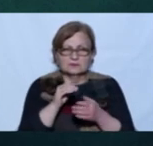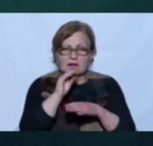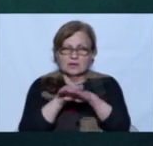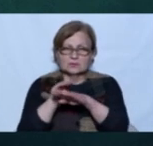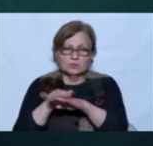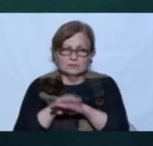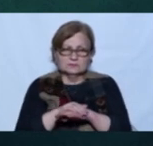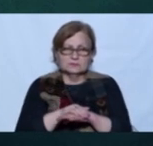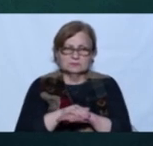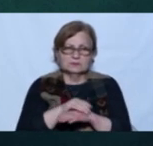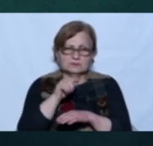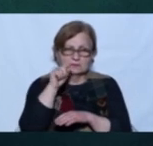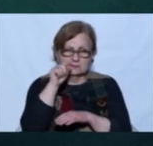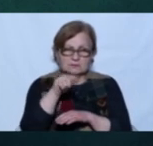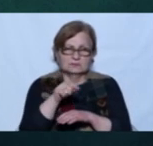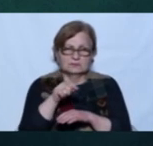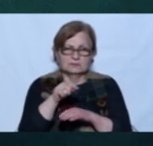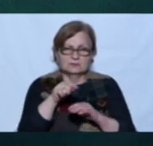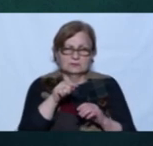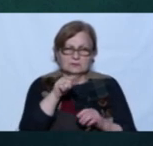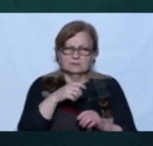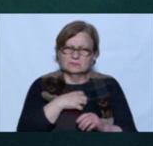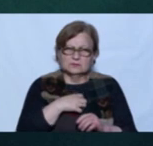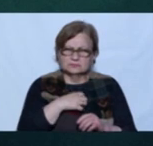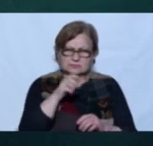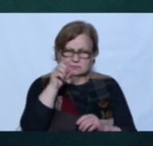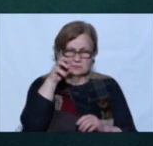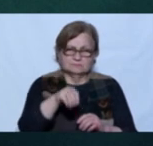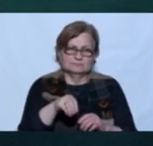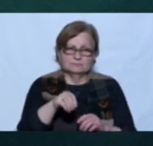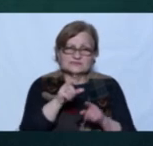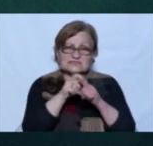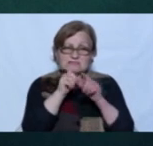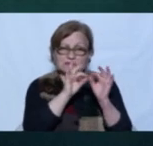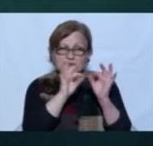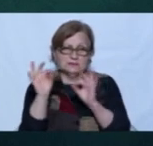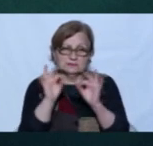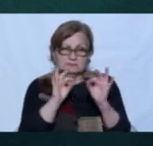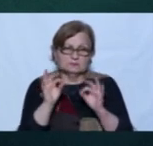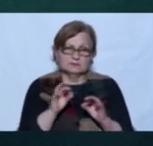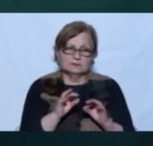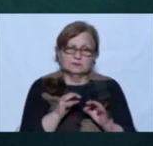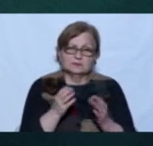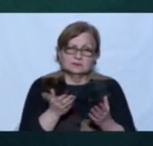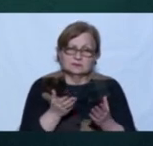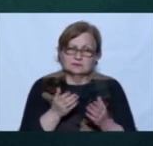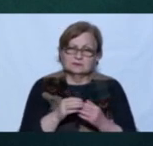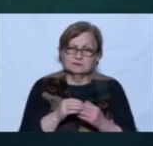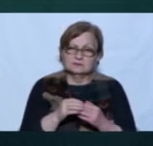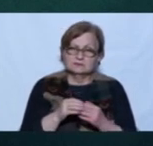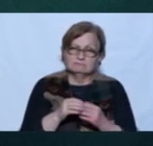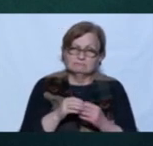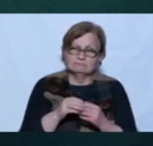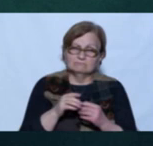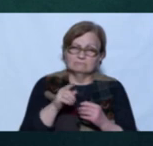არგუმენტები, აი ამ არგუმენტების სწორედ კონცეპტუალური წინადადებები, ასე ვთქვათ, რომლებსაც